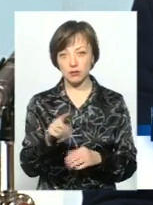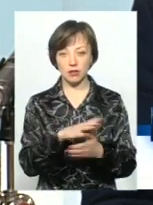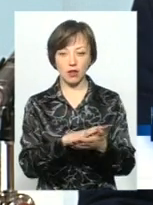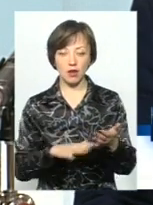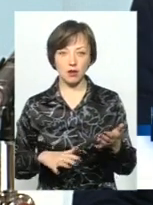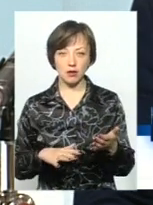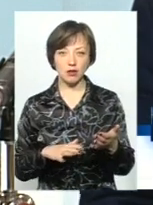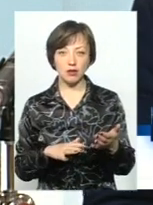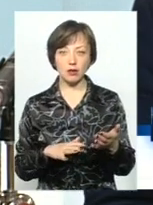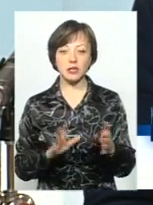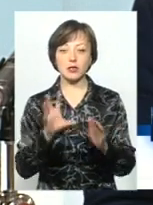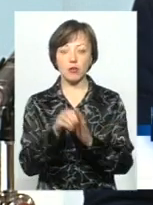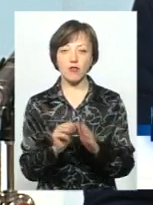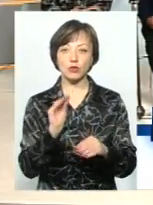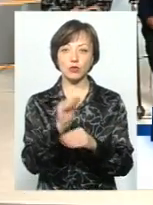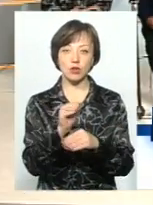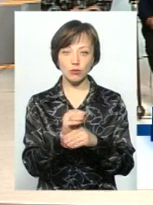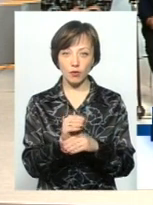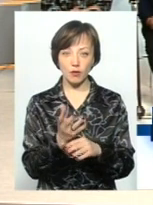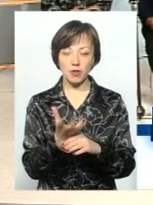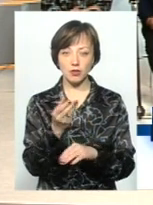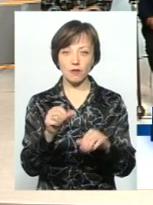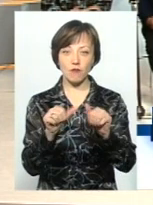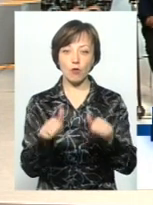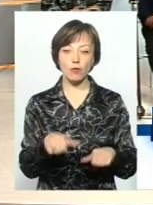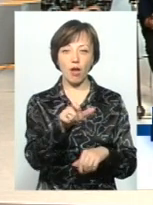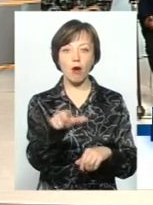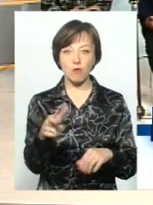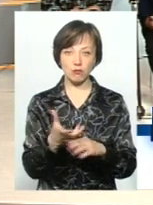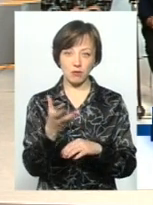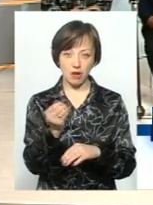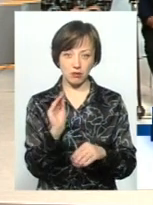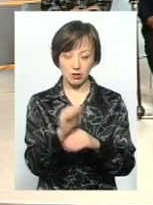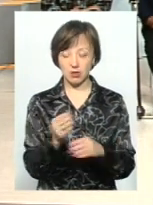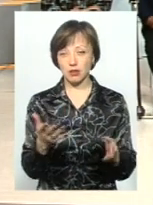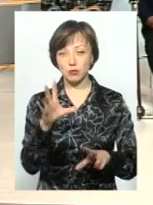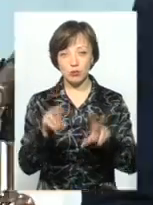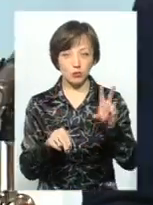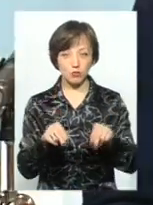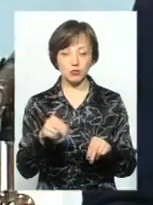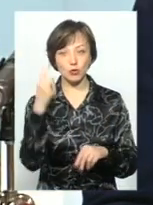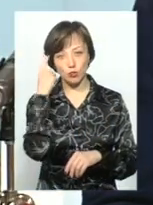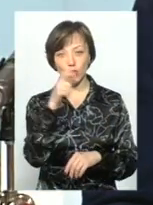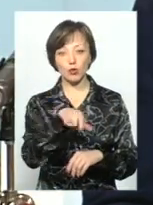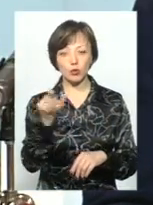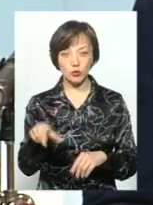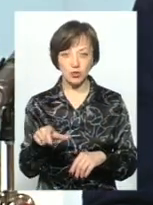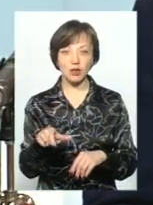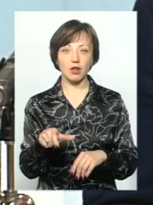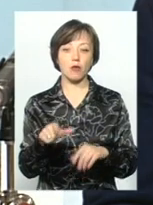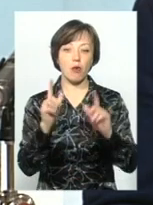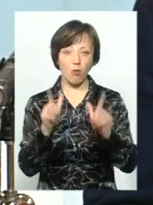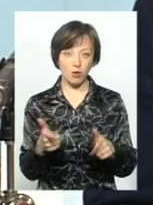Вони запровадили ще додатковий платіж у формі абонплати, сподіваючись на те, що люди проковтнуть і це.